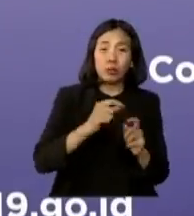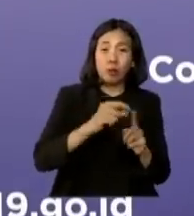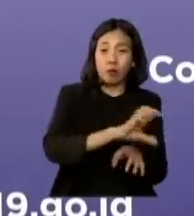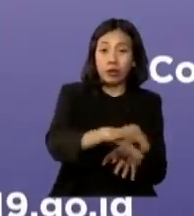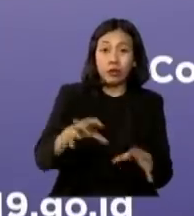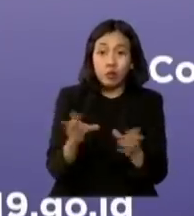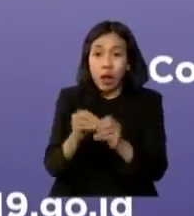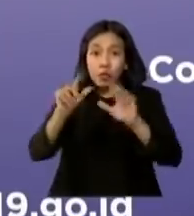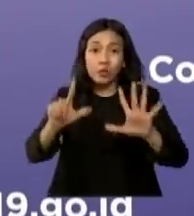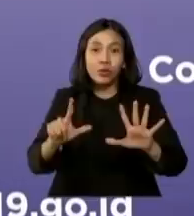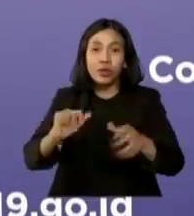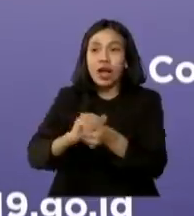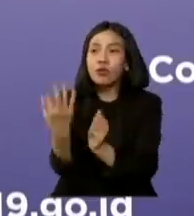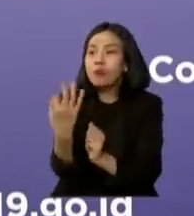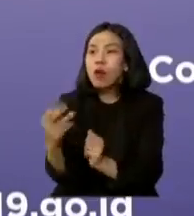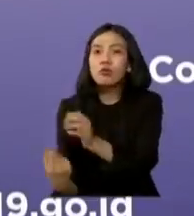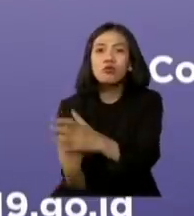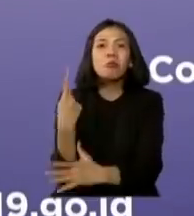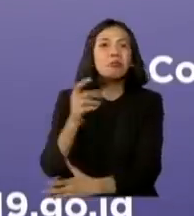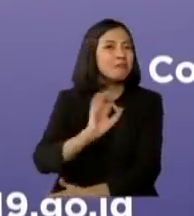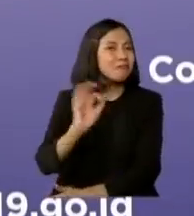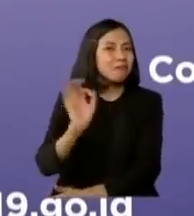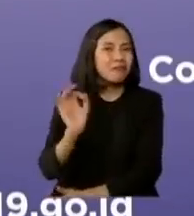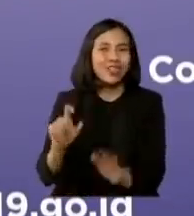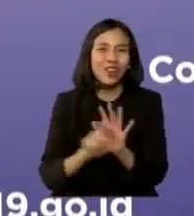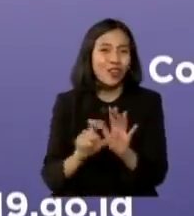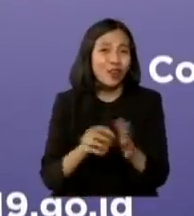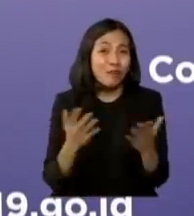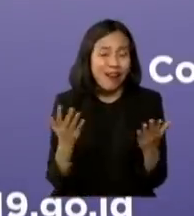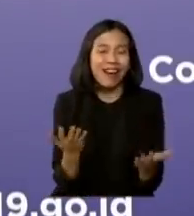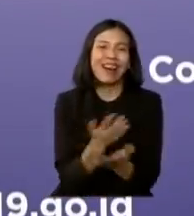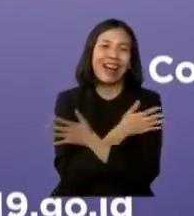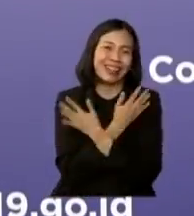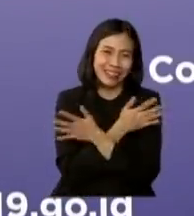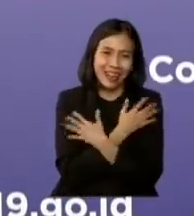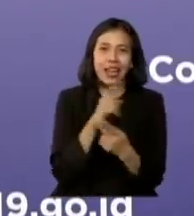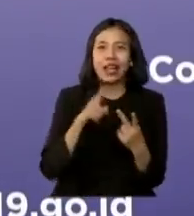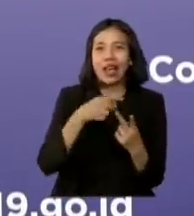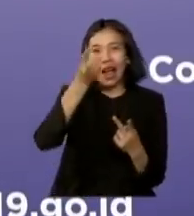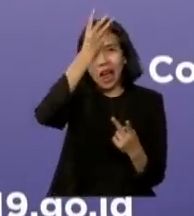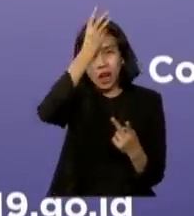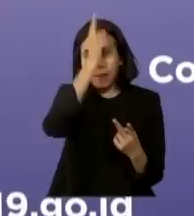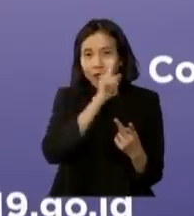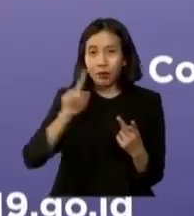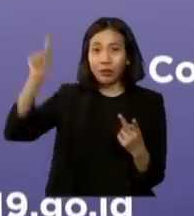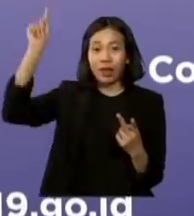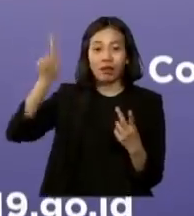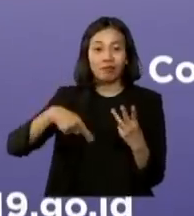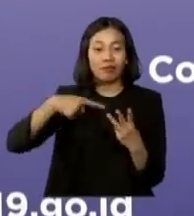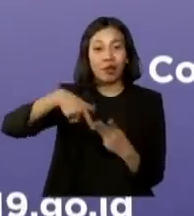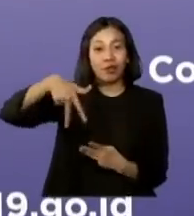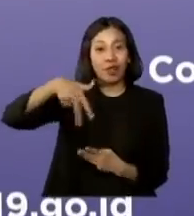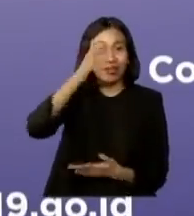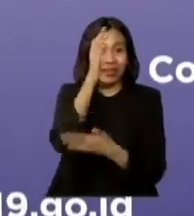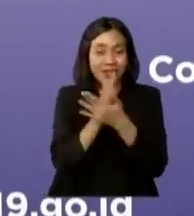tidak ada penambahan kasus sama sekali diantaranya adalah di Aceh Kalimantan Utara Sulawesi